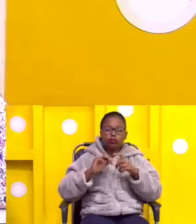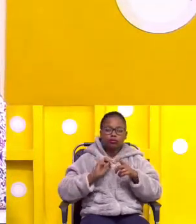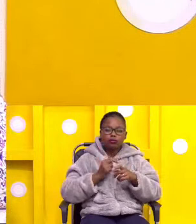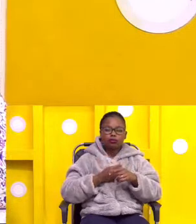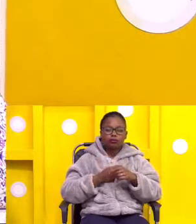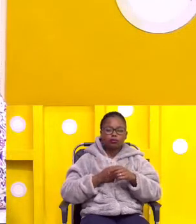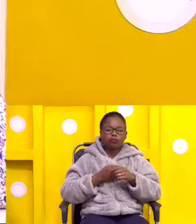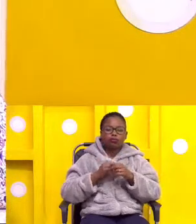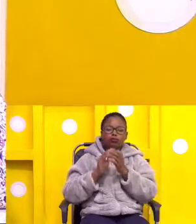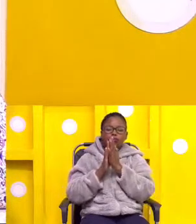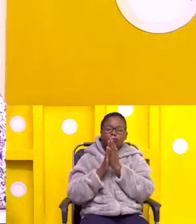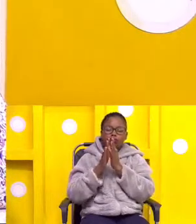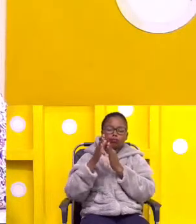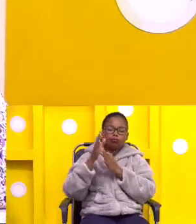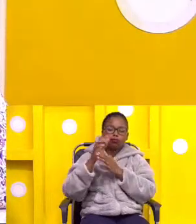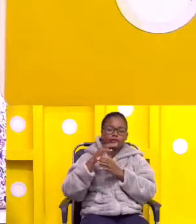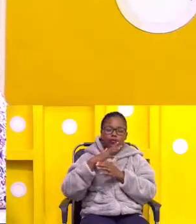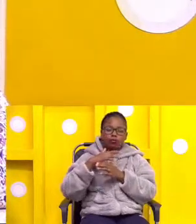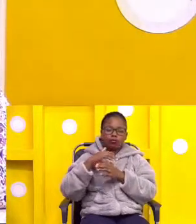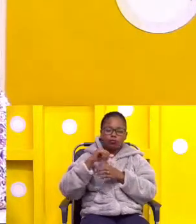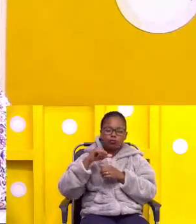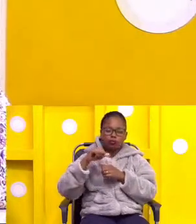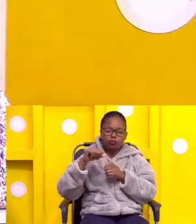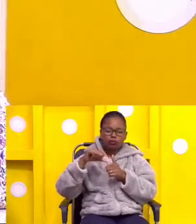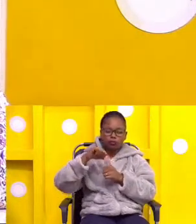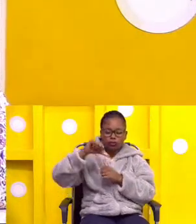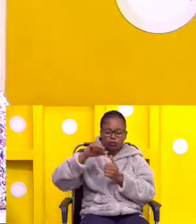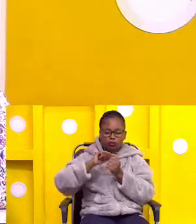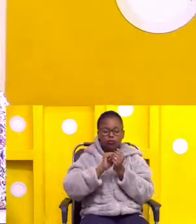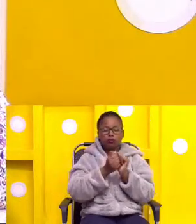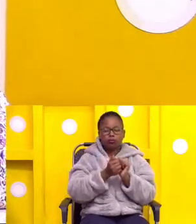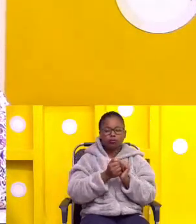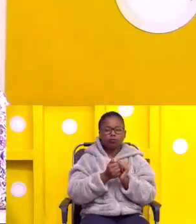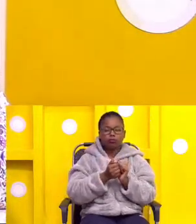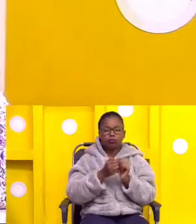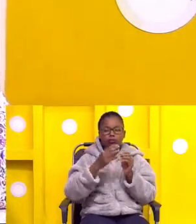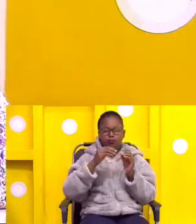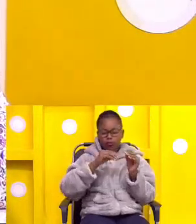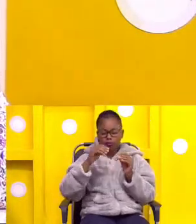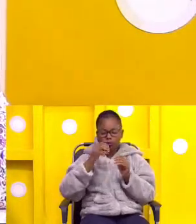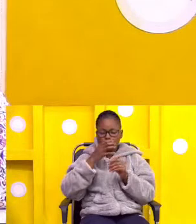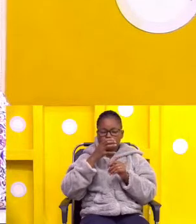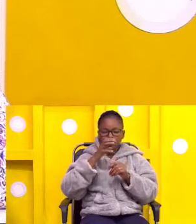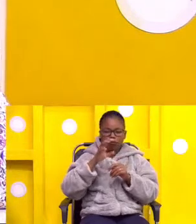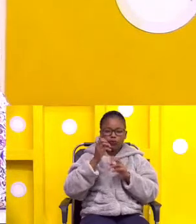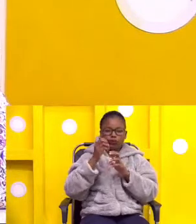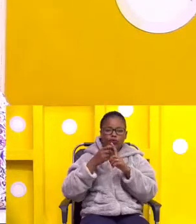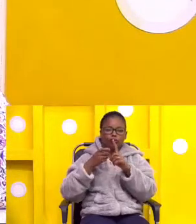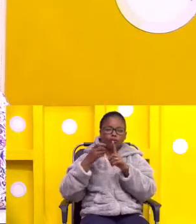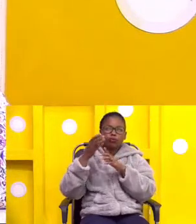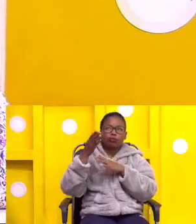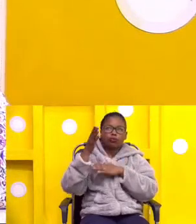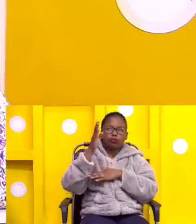Uriota sejagia na otagaro lukaga. Nigeda tuwehelelie fururi wito kerumi kia gai.